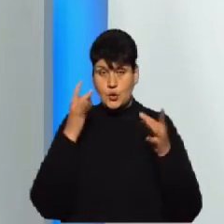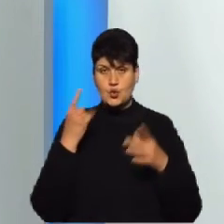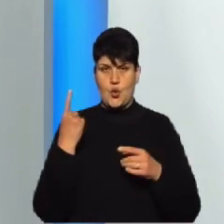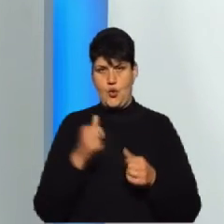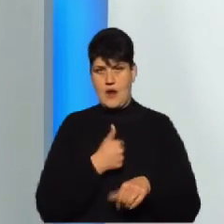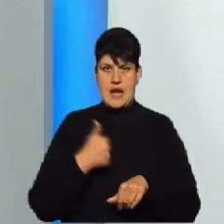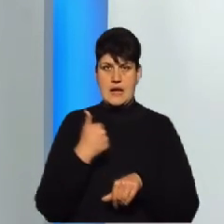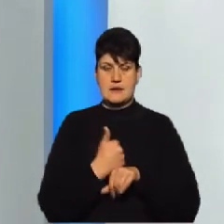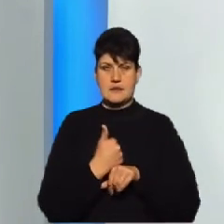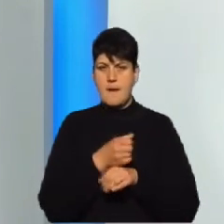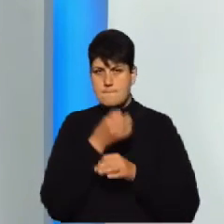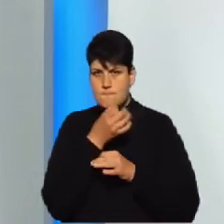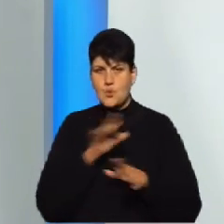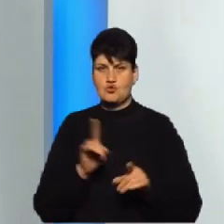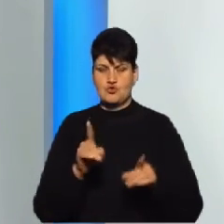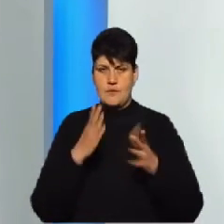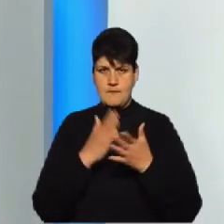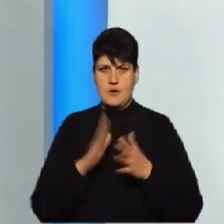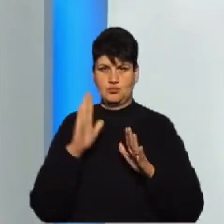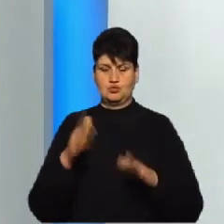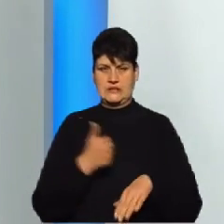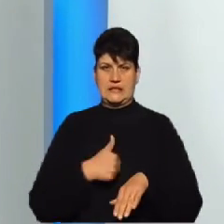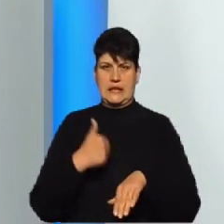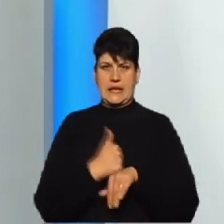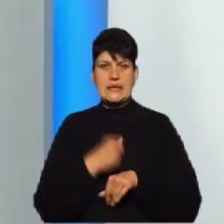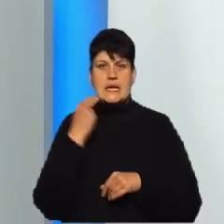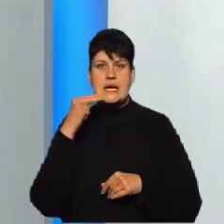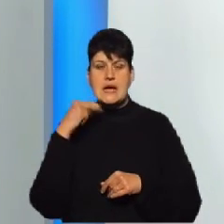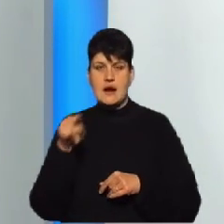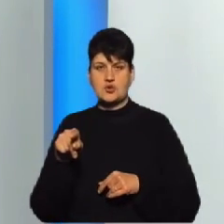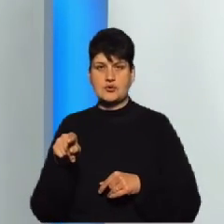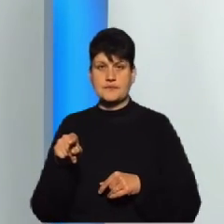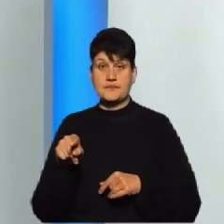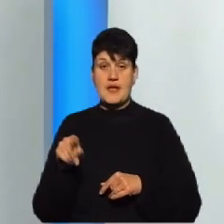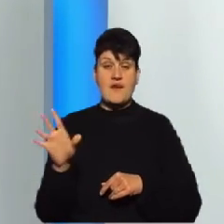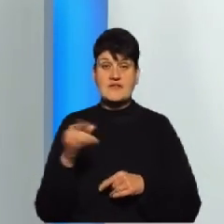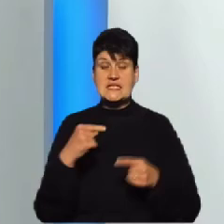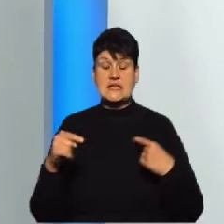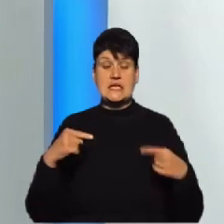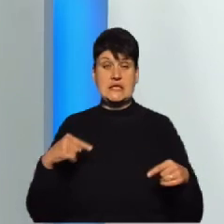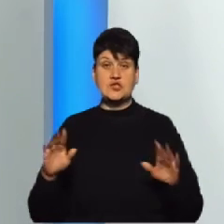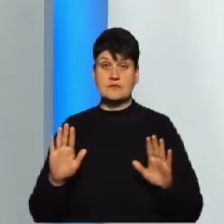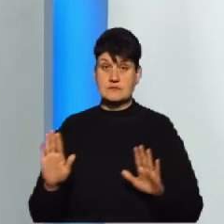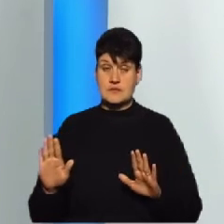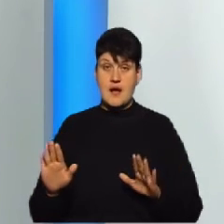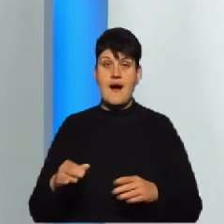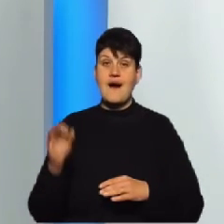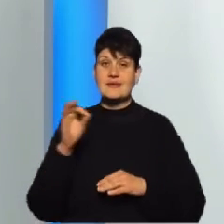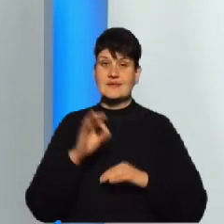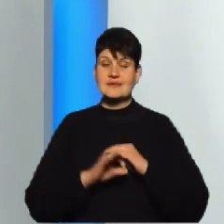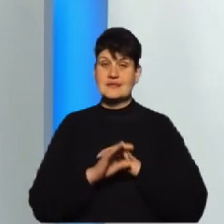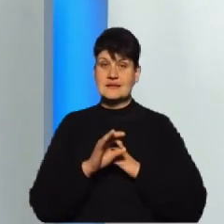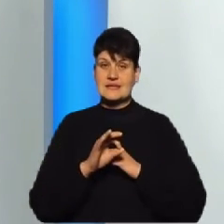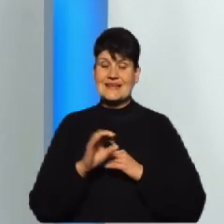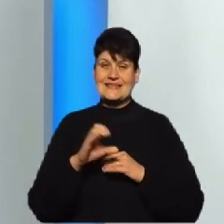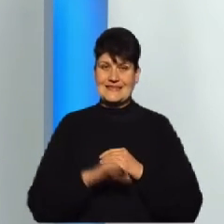маю стати лідером, найкращим, на вершині, а всі інші. А східна культура на колегіальне прийняття